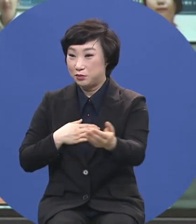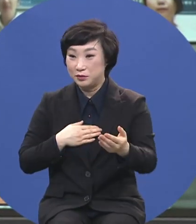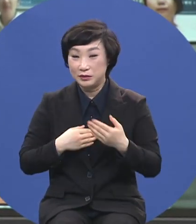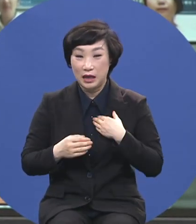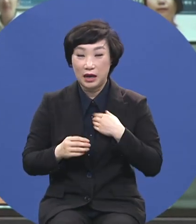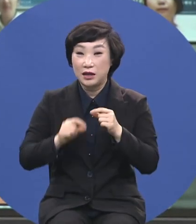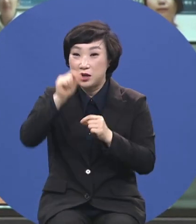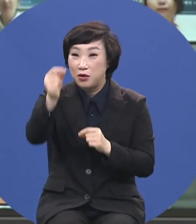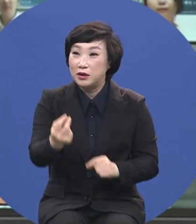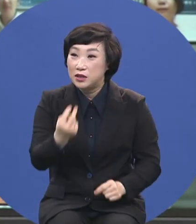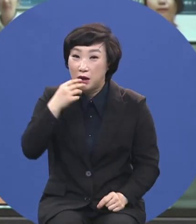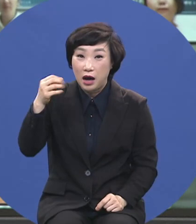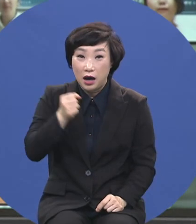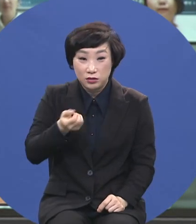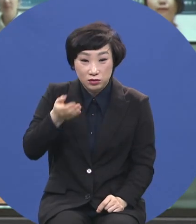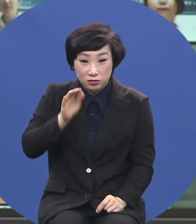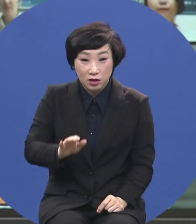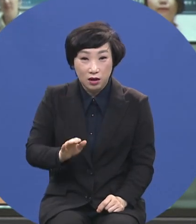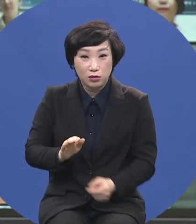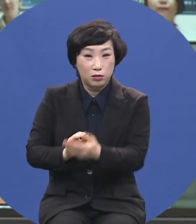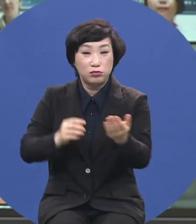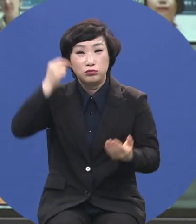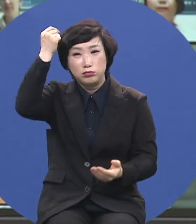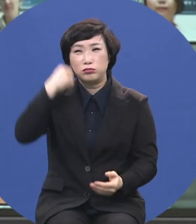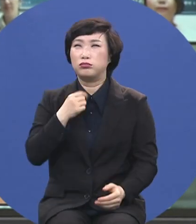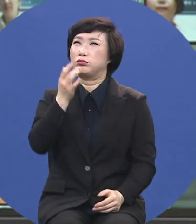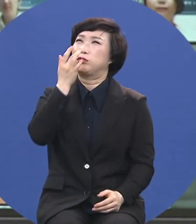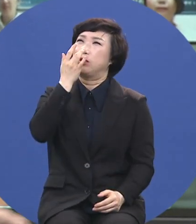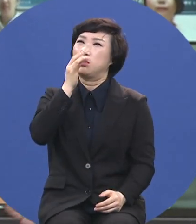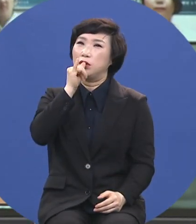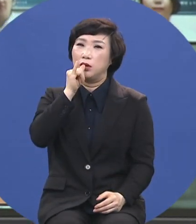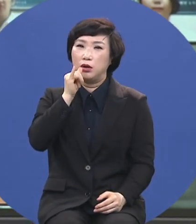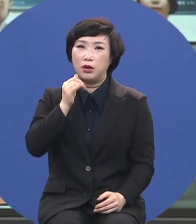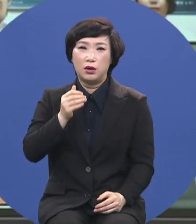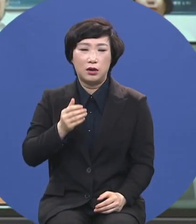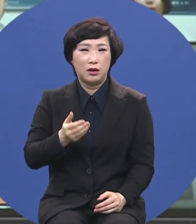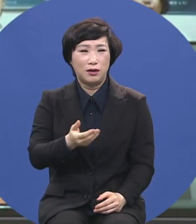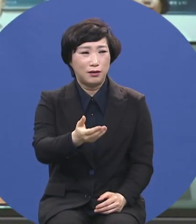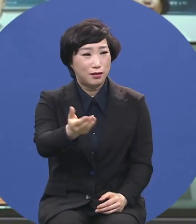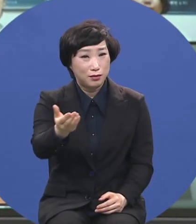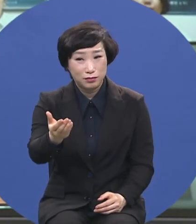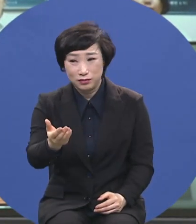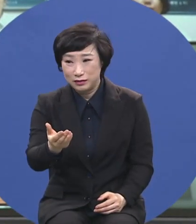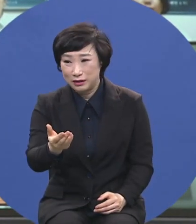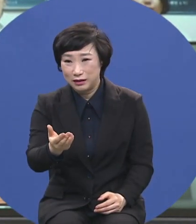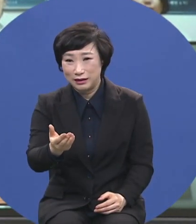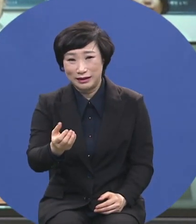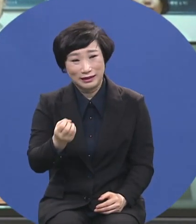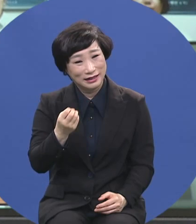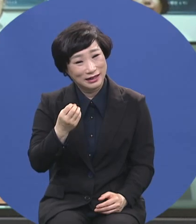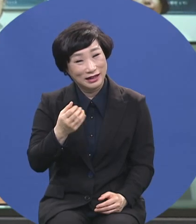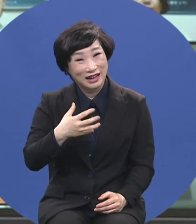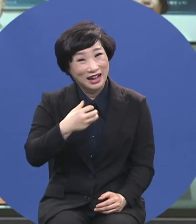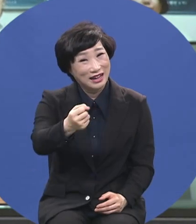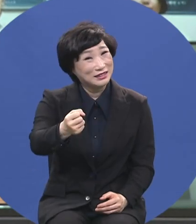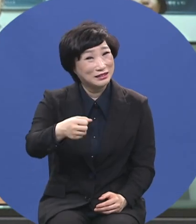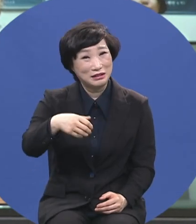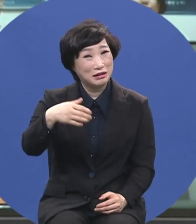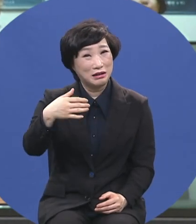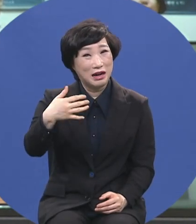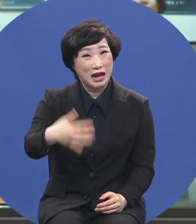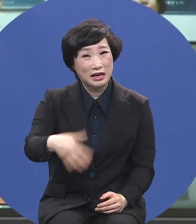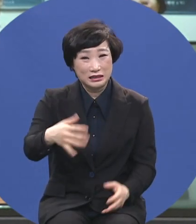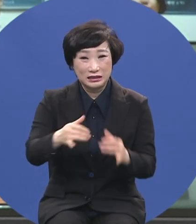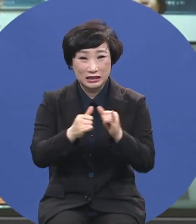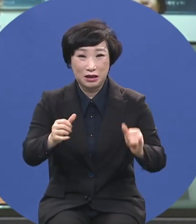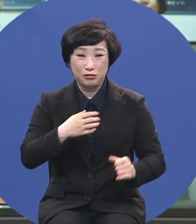영생을 가졌다는데도 별 실감이 안 난다면 당신은 안 가진 사람일 가능성이